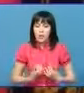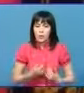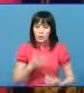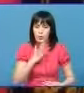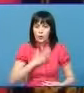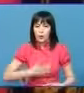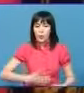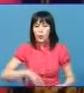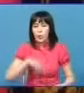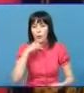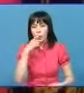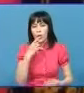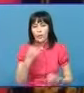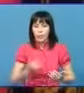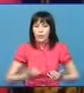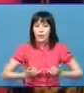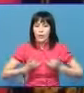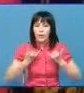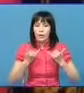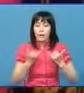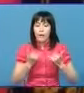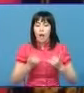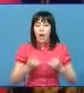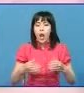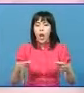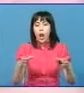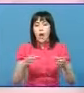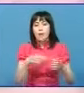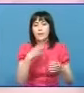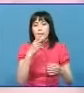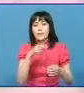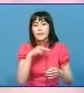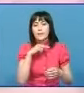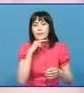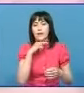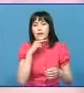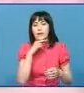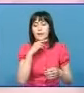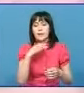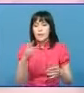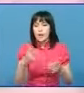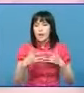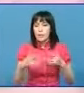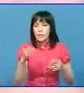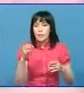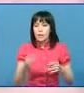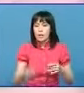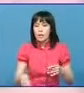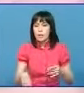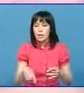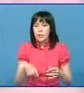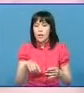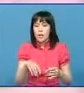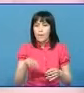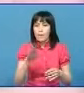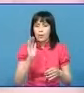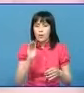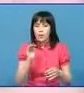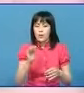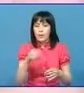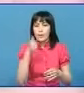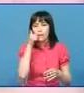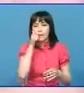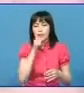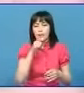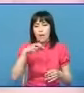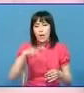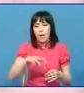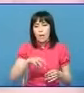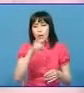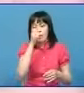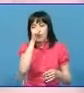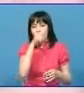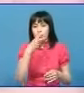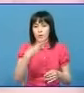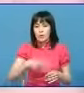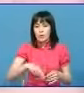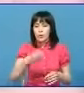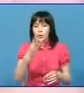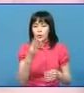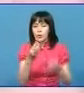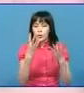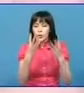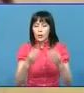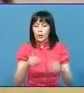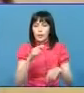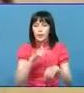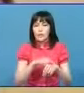айтады. Қалың қауым назарына ардақ тұтқан ақынымызды ақтық сапарға шығарып салу митингісі ертең мамыр айының 23 күні сағат